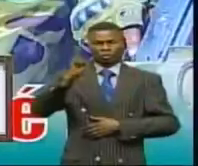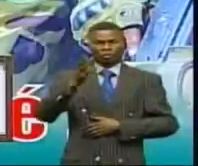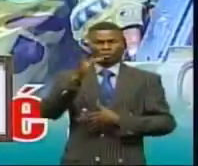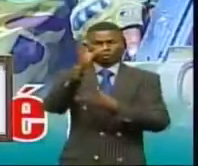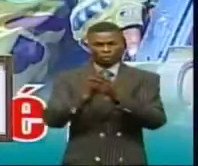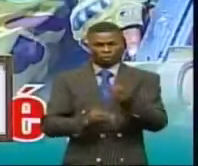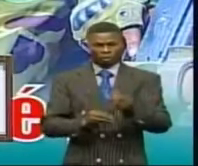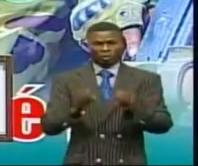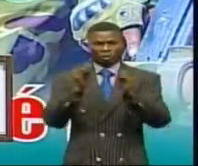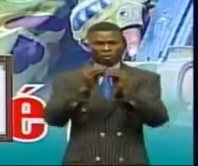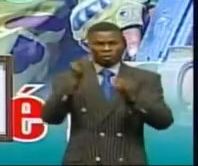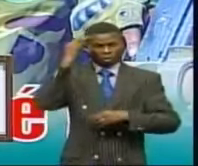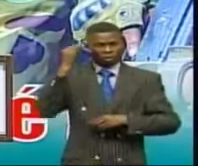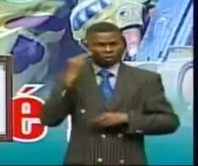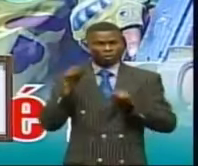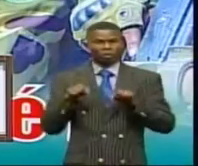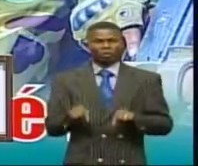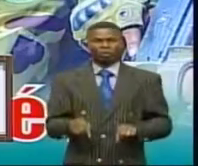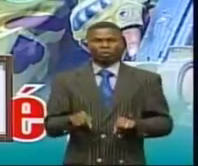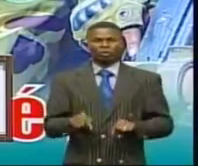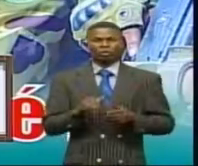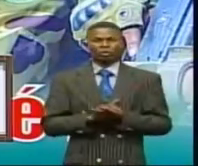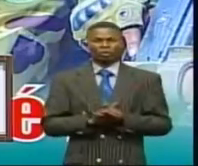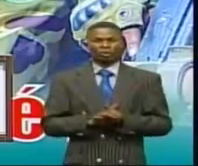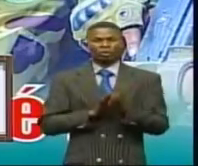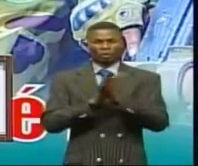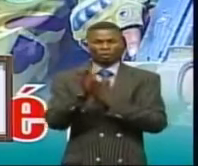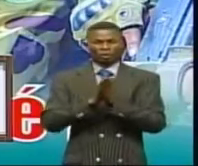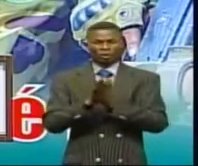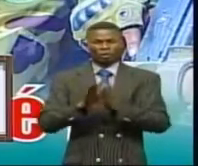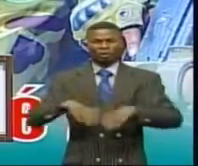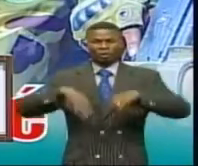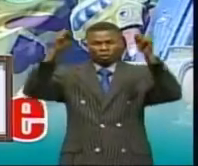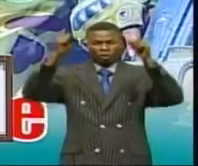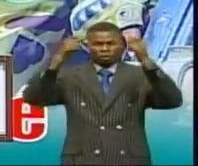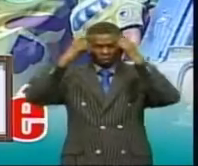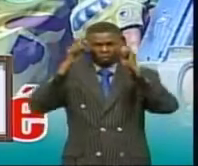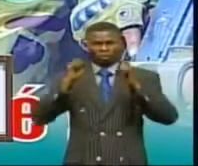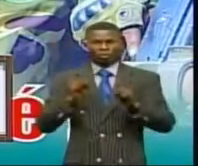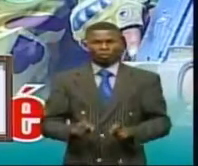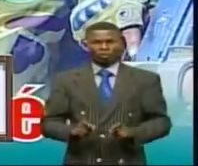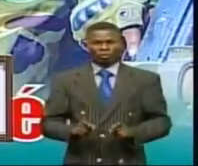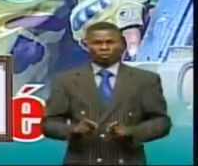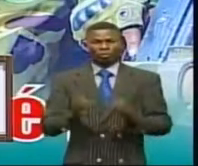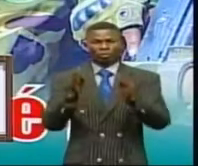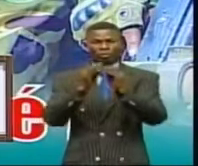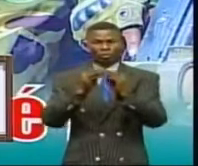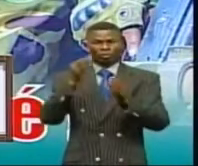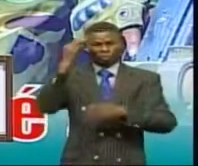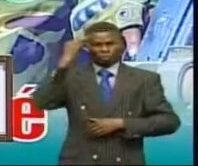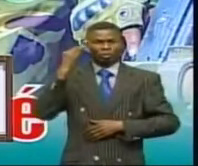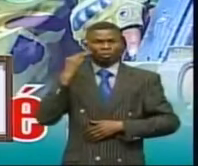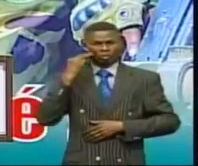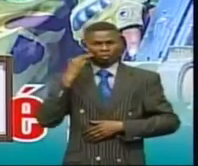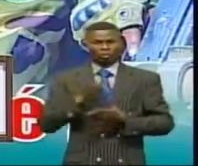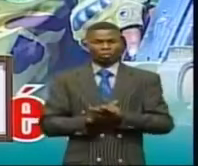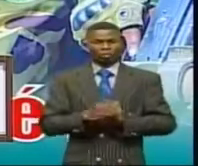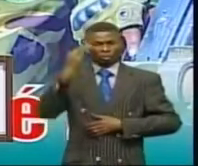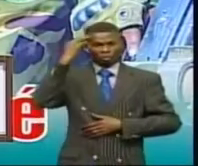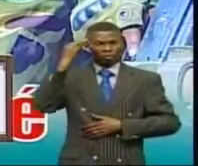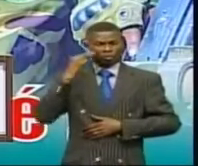du Conseil de ministres de ce jour, relatif à l'approbation d'un relevé des décisions du Conseil de ministres, le Conseil de